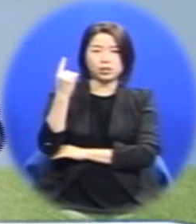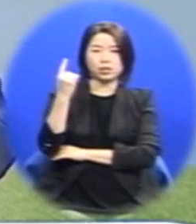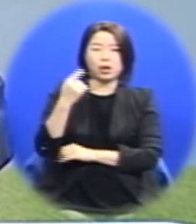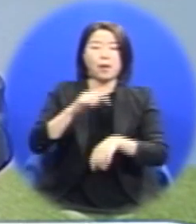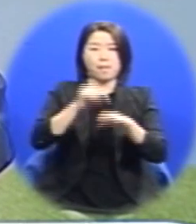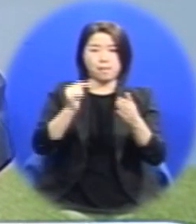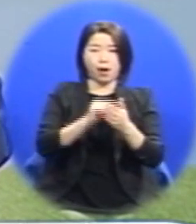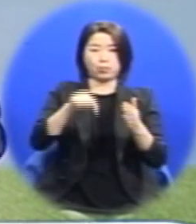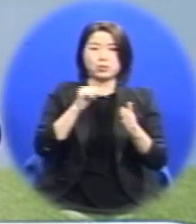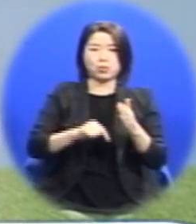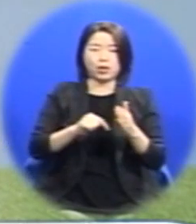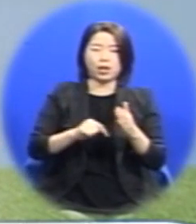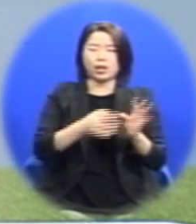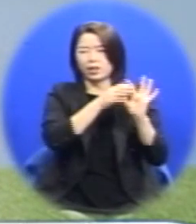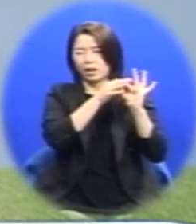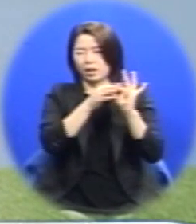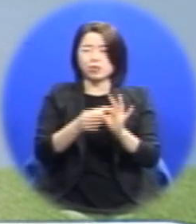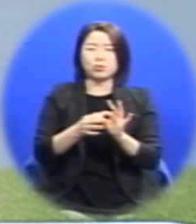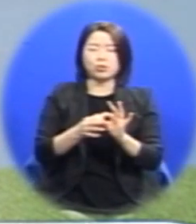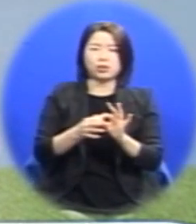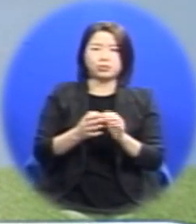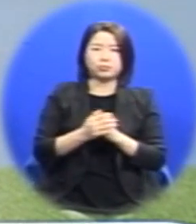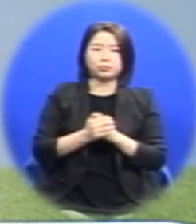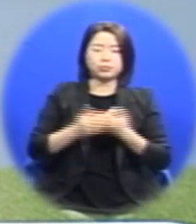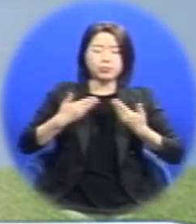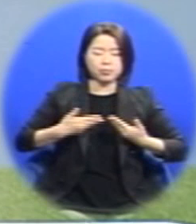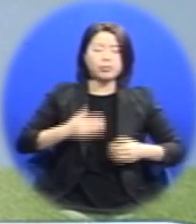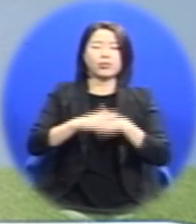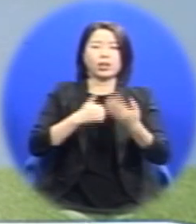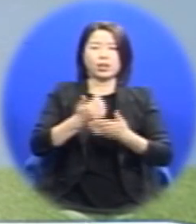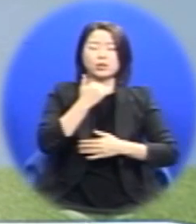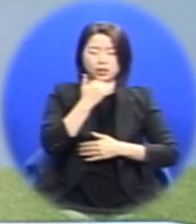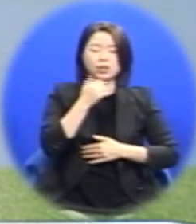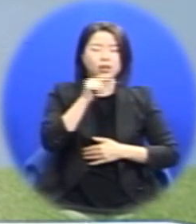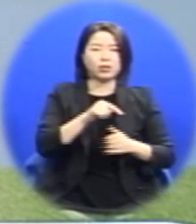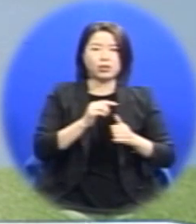다윗의 마음속에 그가 끊임없이 잠잠히 하나님을 기다려.